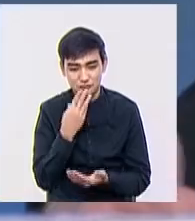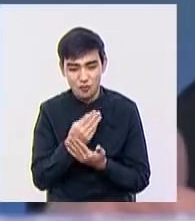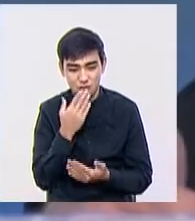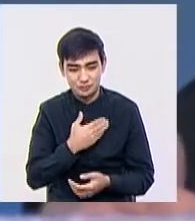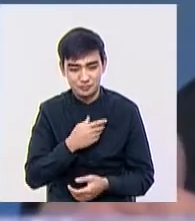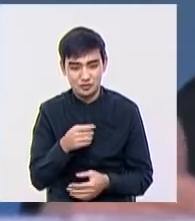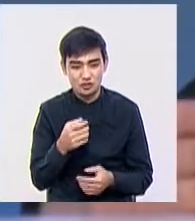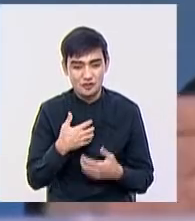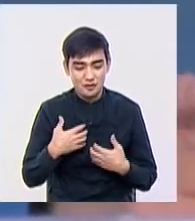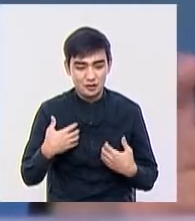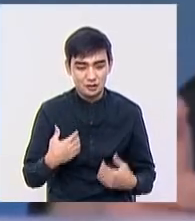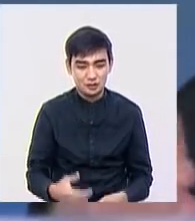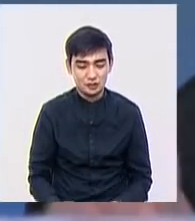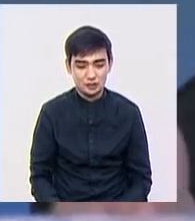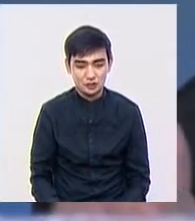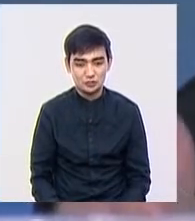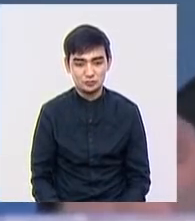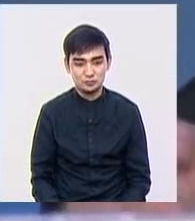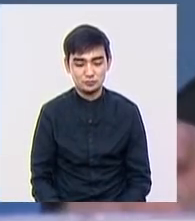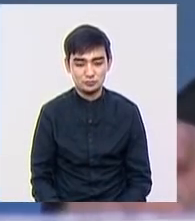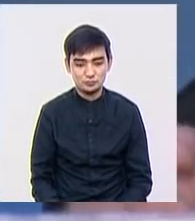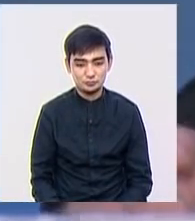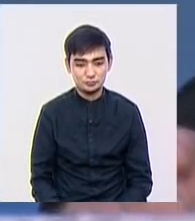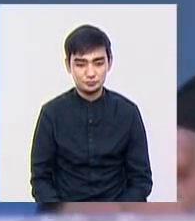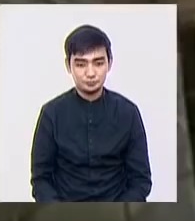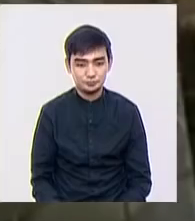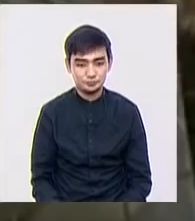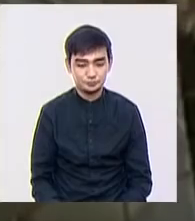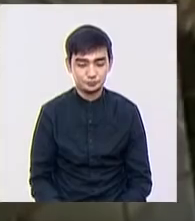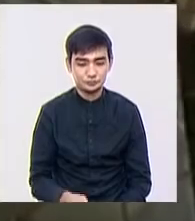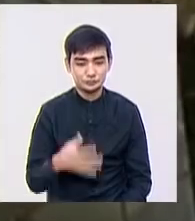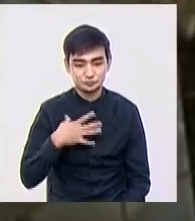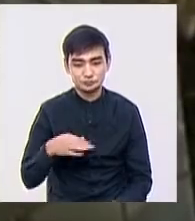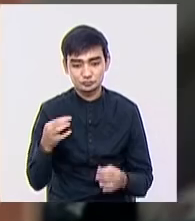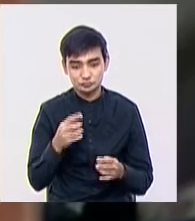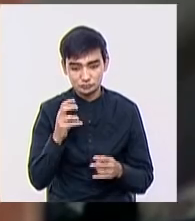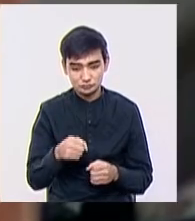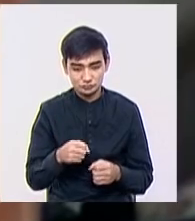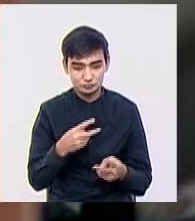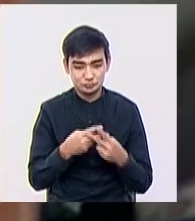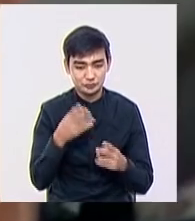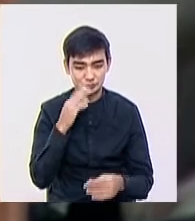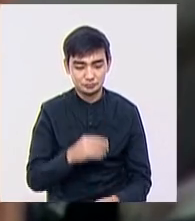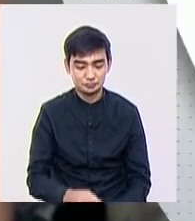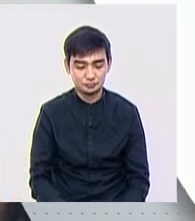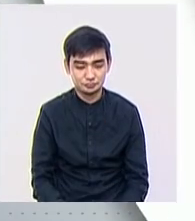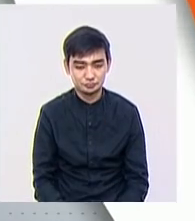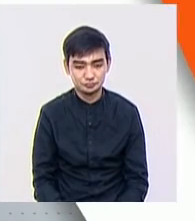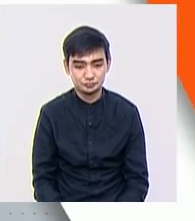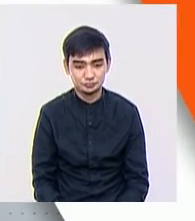любимцев? Угля умер, да? То здесь наступает административная ответственность. За что можно угодить за решетку?